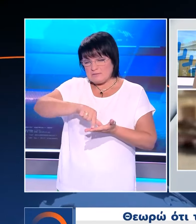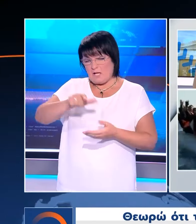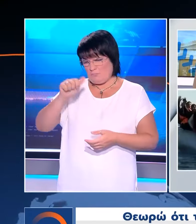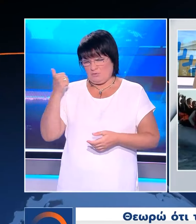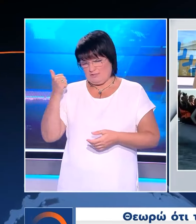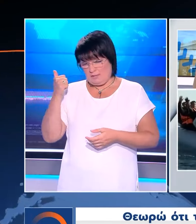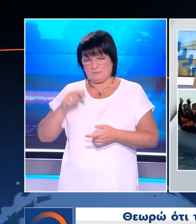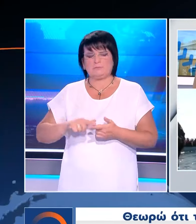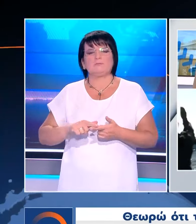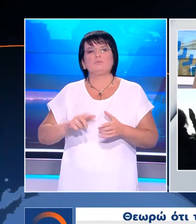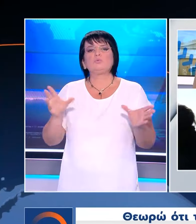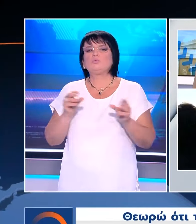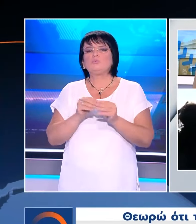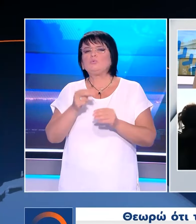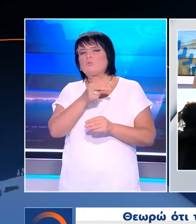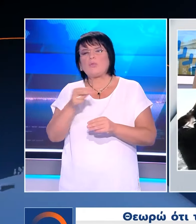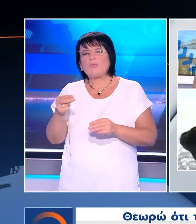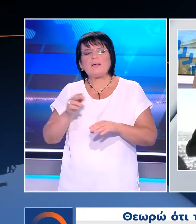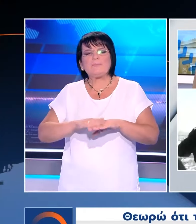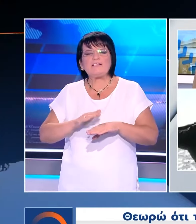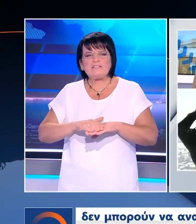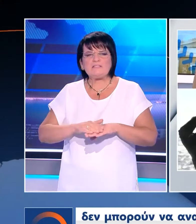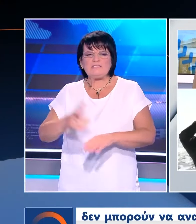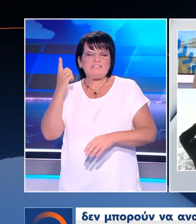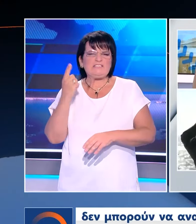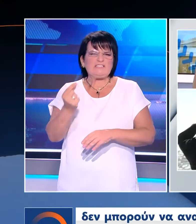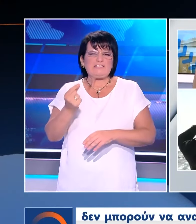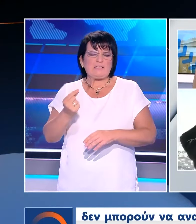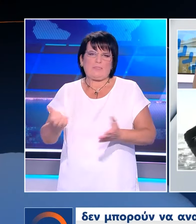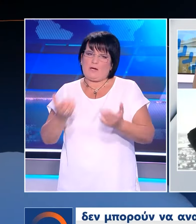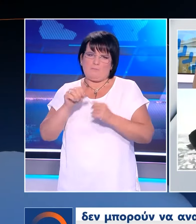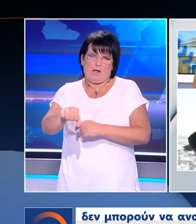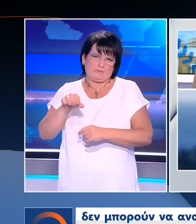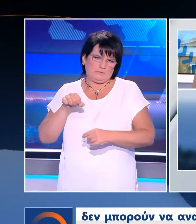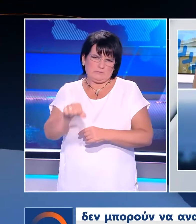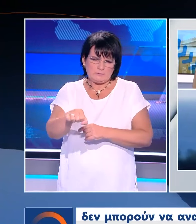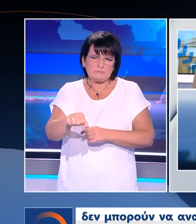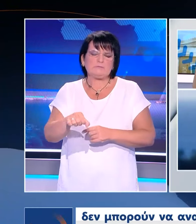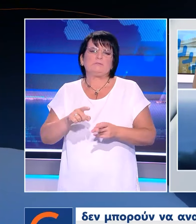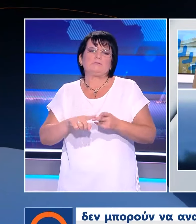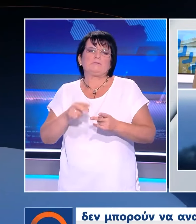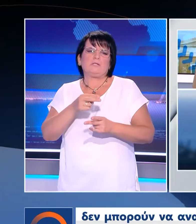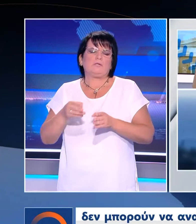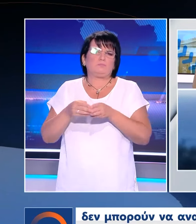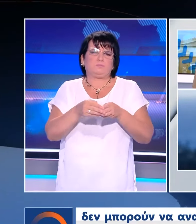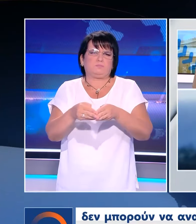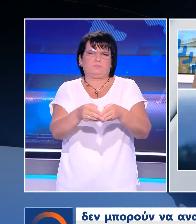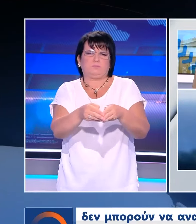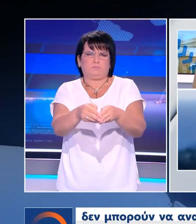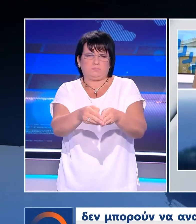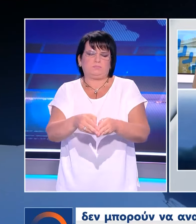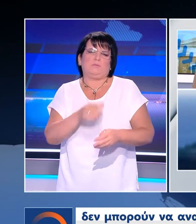χθεσινό ναι οφείλεται στο γεγονός ότι τα ταχύπλοα δεν μπορούν να αναπτύξουν μεγάλες ταχύτητες ή να πλεύσουν ε με τέτοια